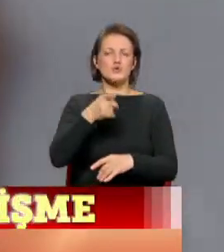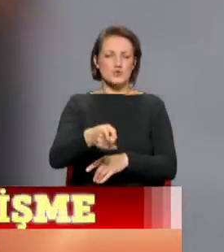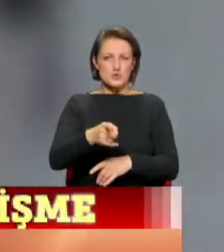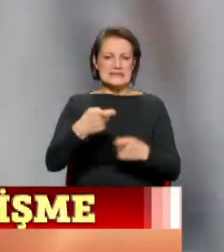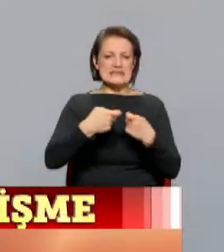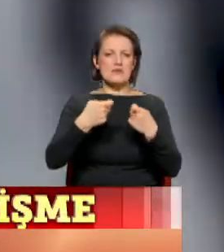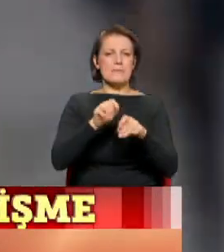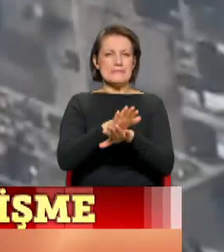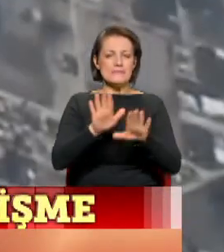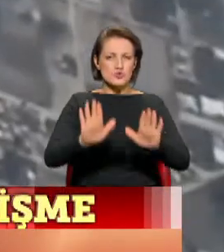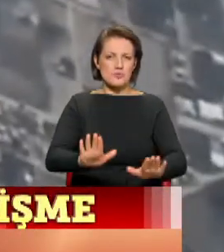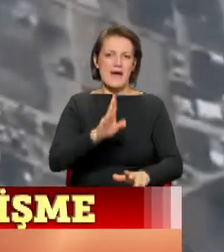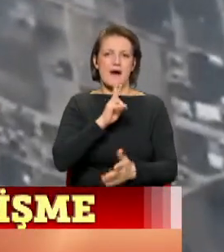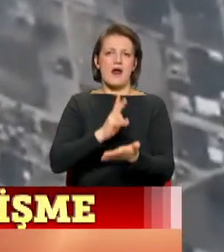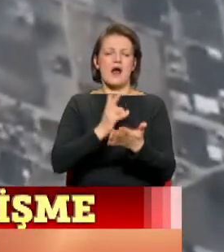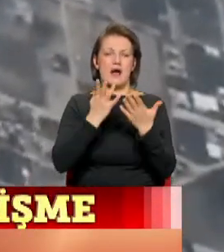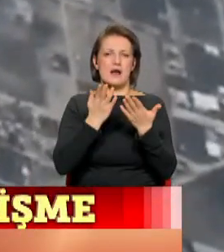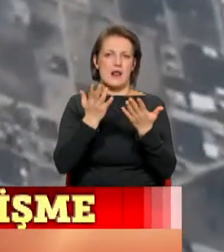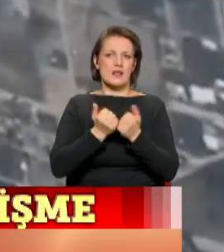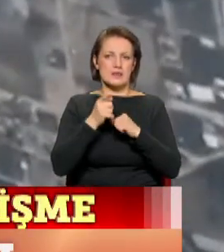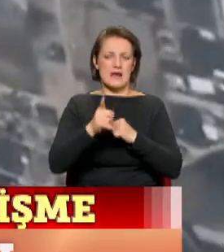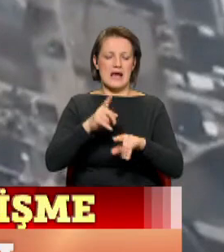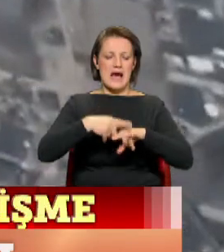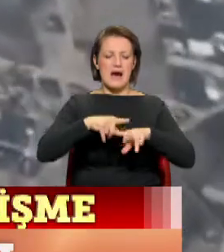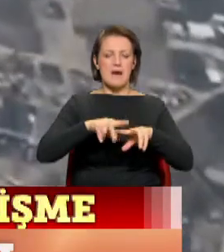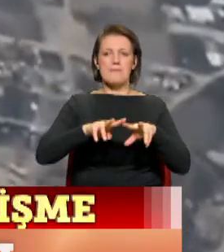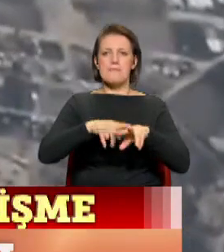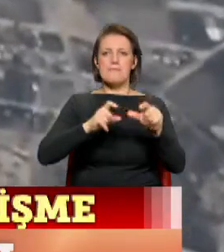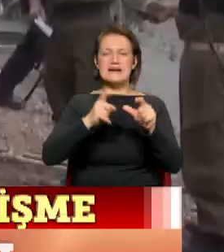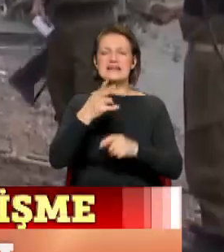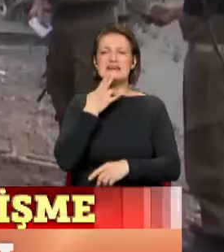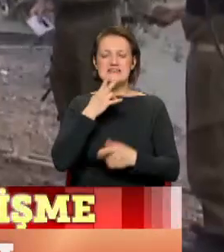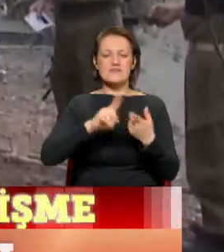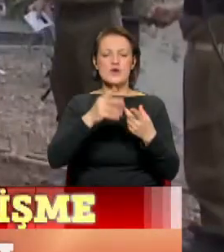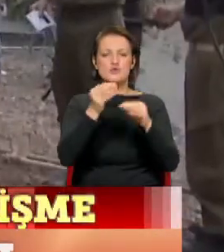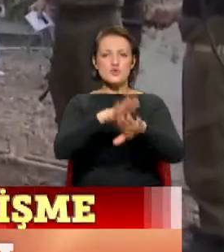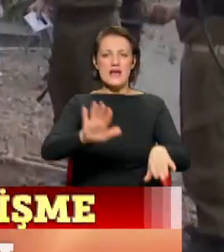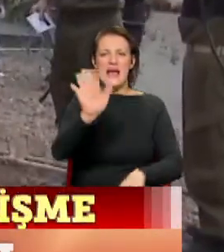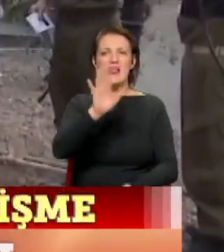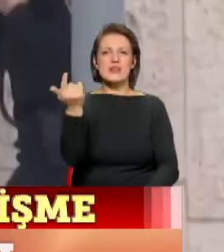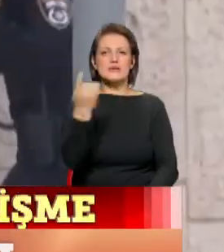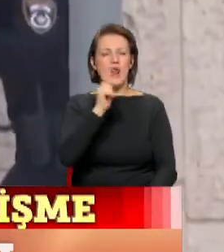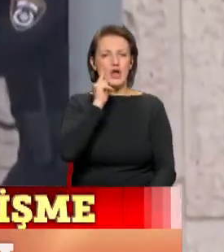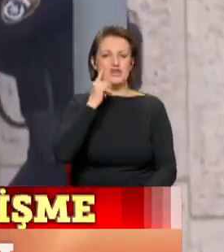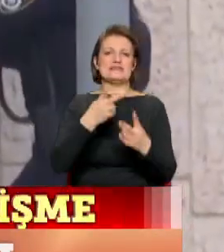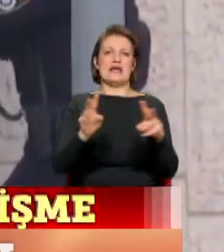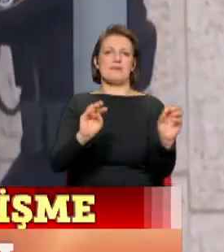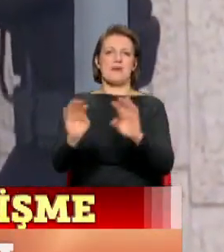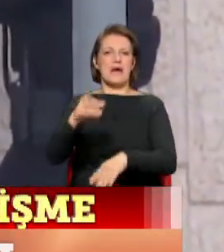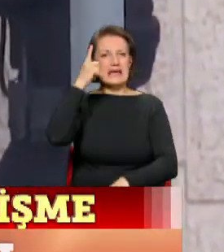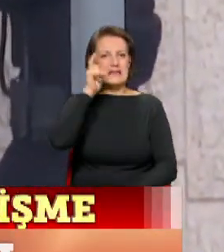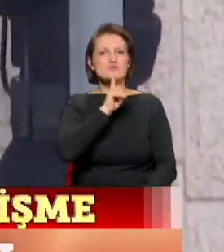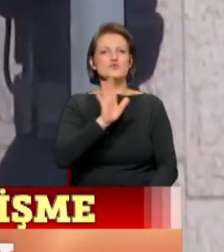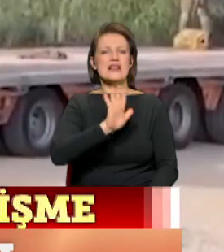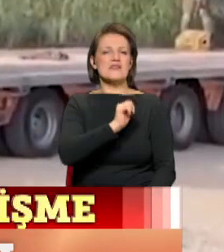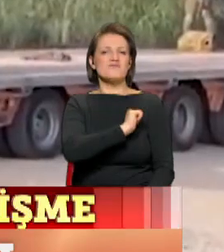ateşkesi kabul etti. Anlaşmaya göre Hamas elinde tuttuğu kadın ve çocuklardan oluşan 50 rehineyi serbest bırakacak. İsrail'de